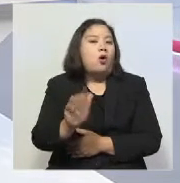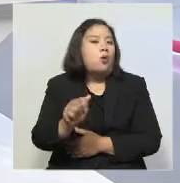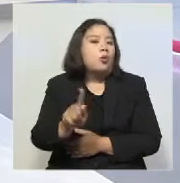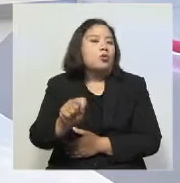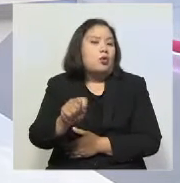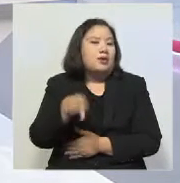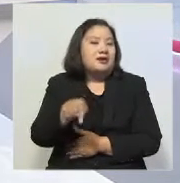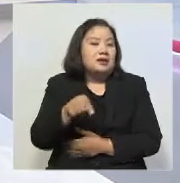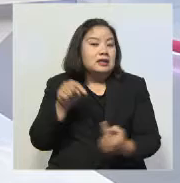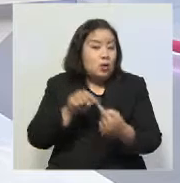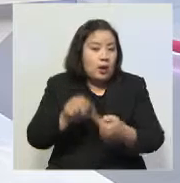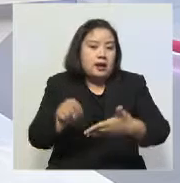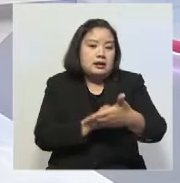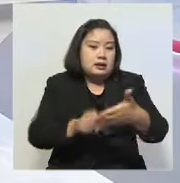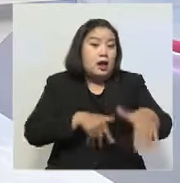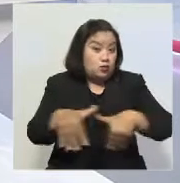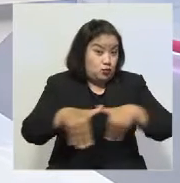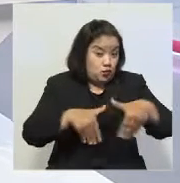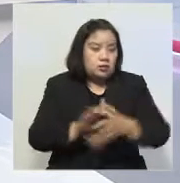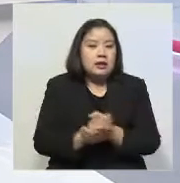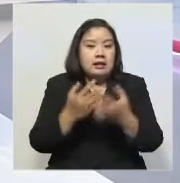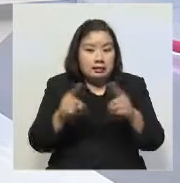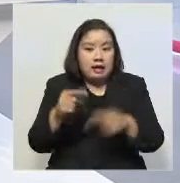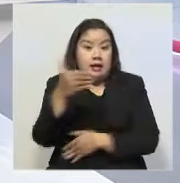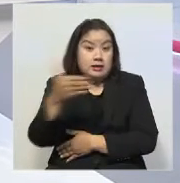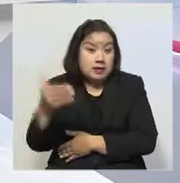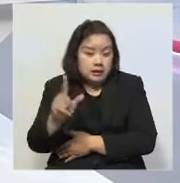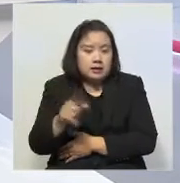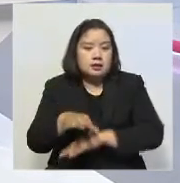ละ ถูกต้องอันนี้เลือกตั้งท้องถิ่นนะฮะเลือกตั้งใหญ่นี่ก็ส.ส.กับการได้มาซึ่งส.ว.